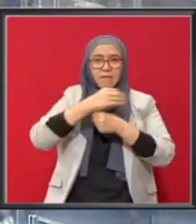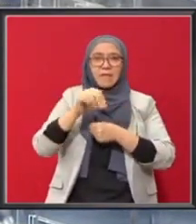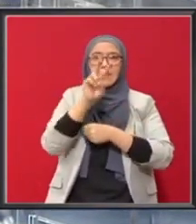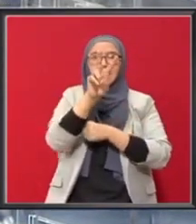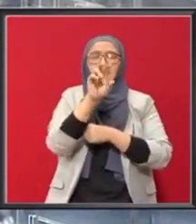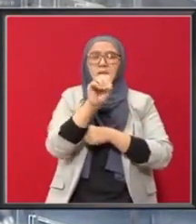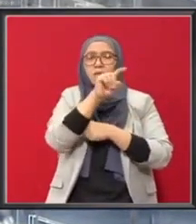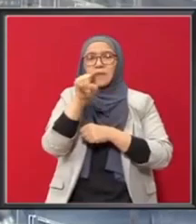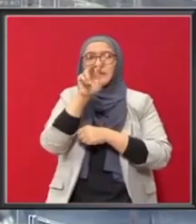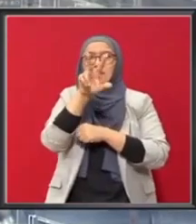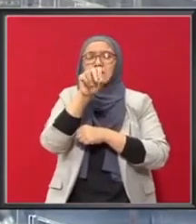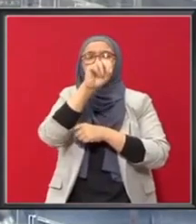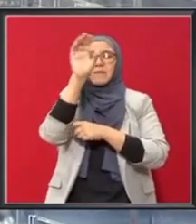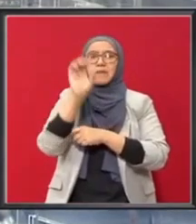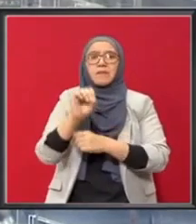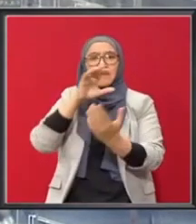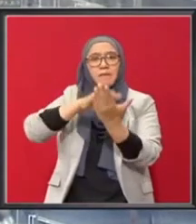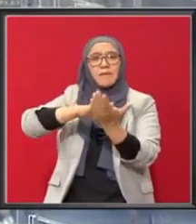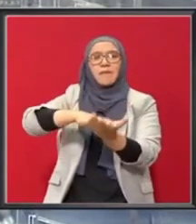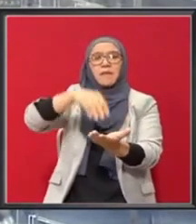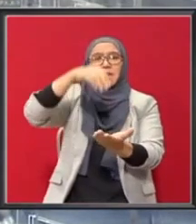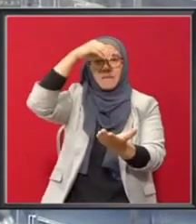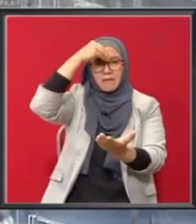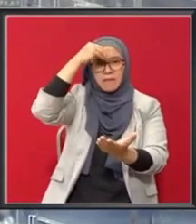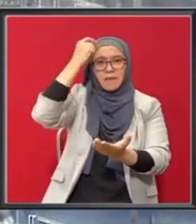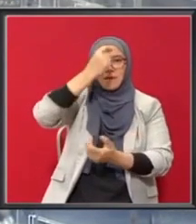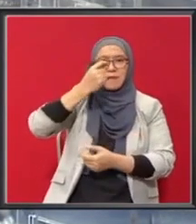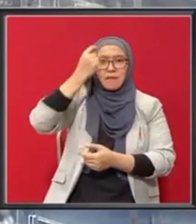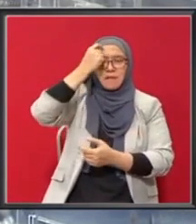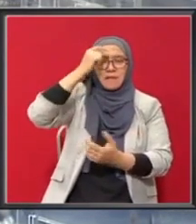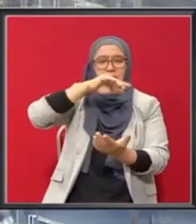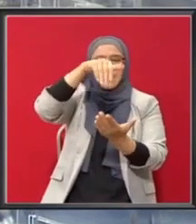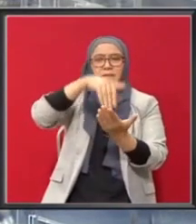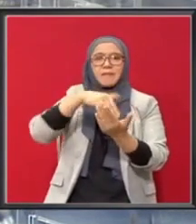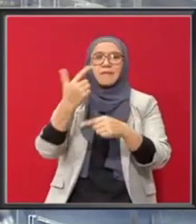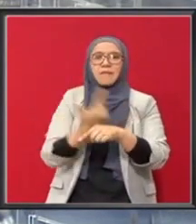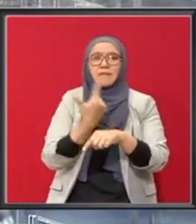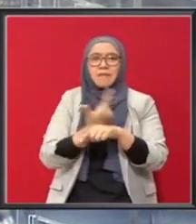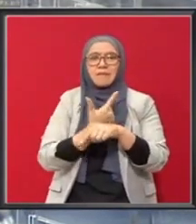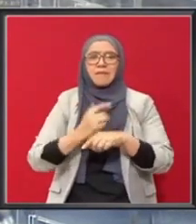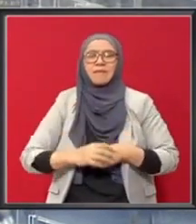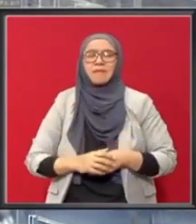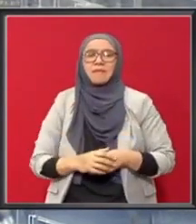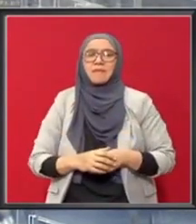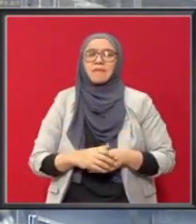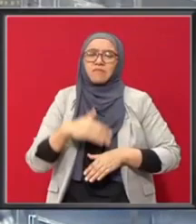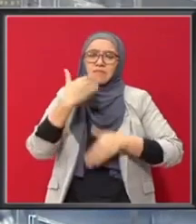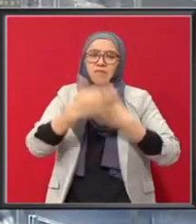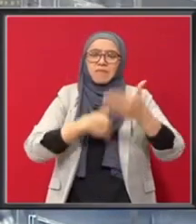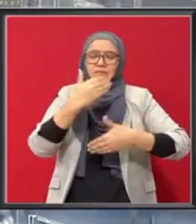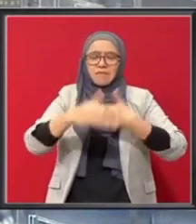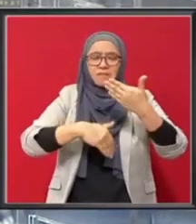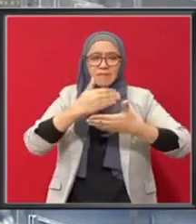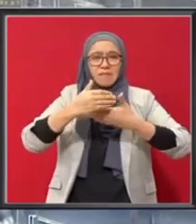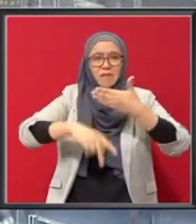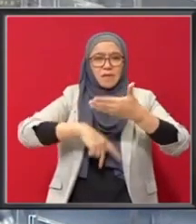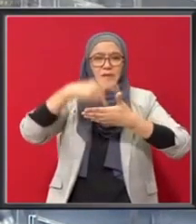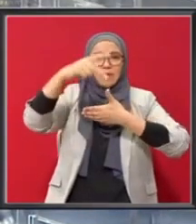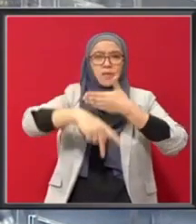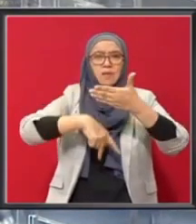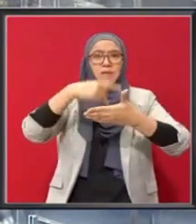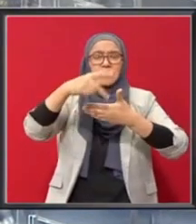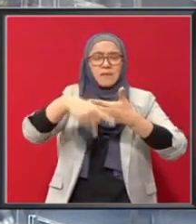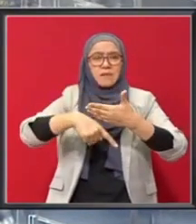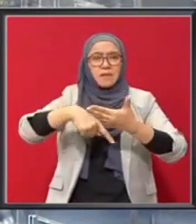sehingga 30 ratus pembelajaran teori di pusat latihan melaksanakan program insentif